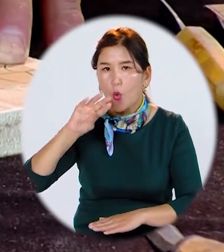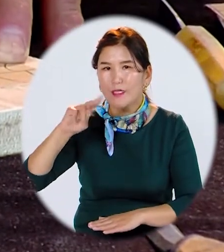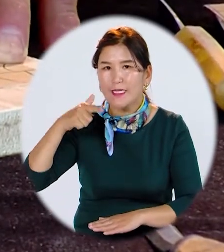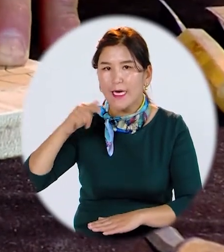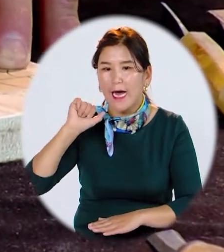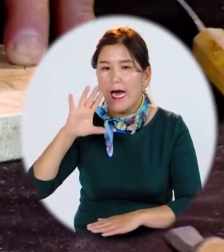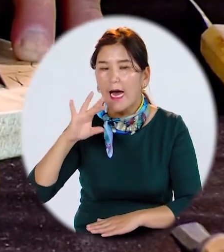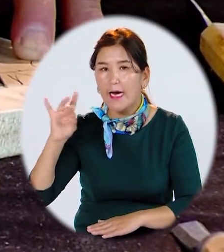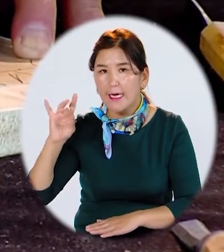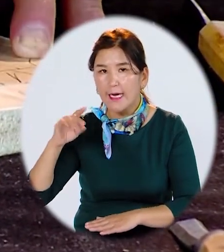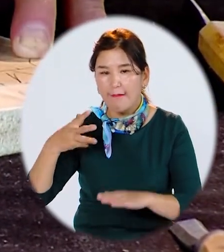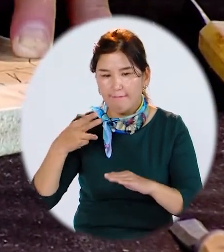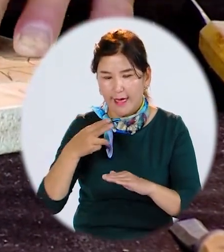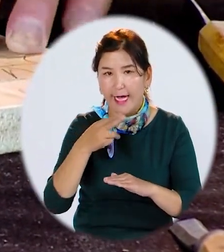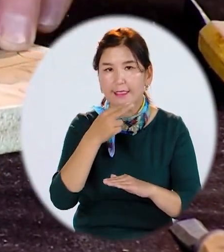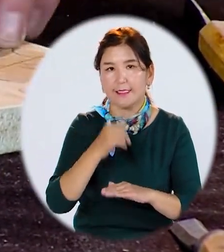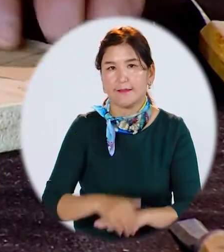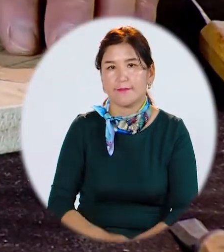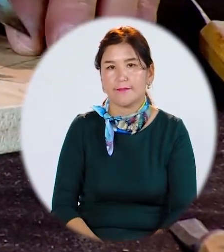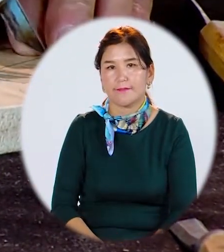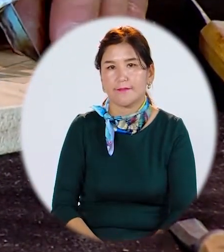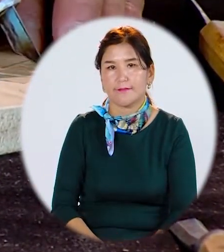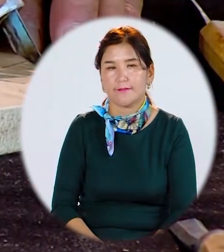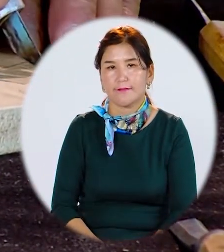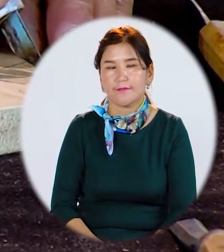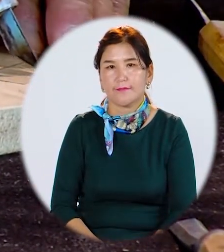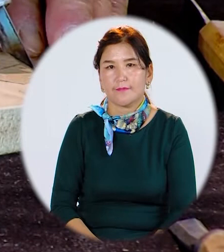За ингээд сидрийн утгаар ихтэй баг зэрэг дарж өгнө.